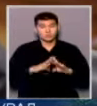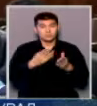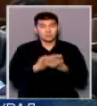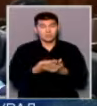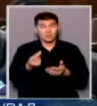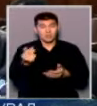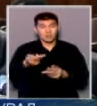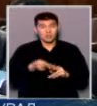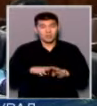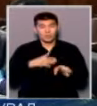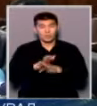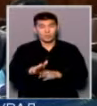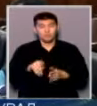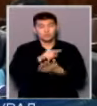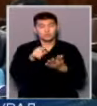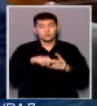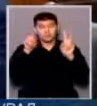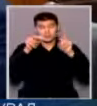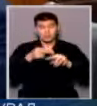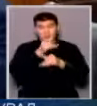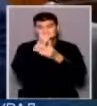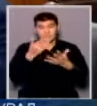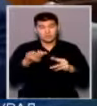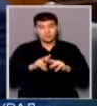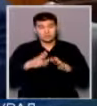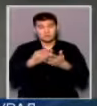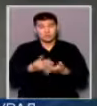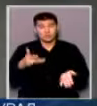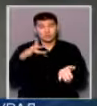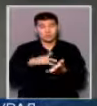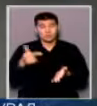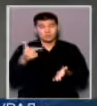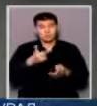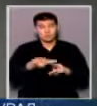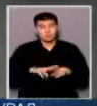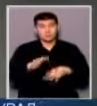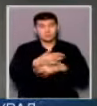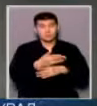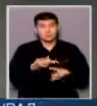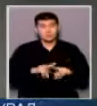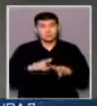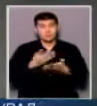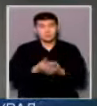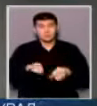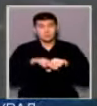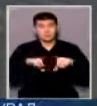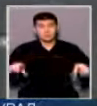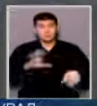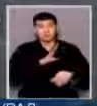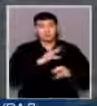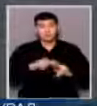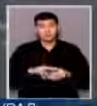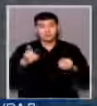значительные средства и полное изучение вопроса. Невозможно подключить город Атырау к водопроводу Астрахань-Мангыстау, так как состояние трубы, которая находится